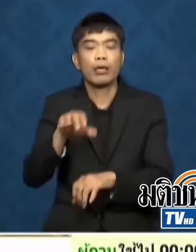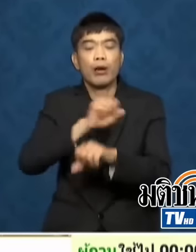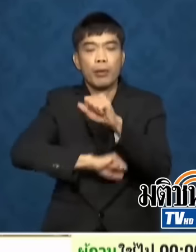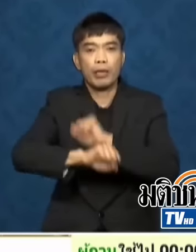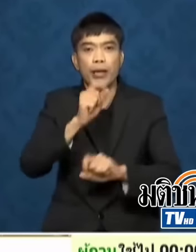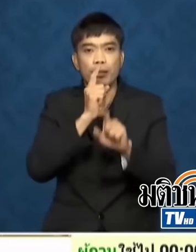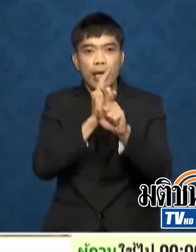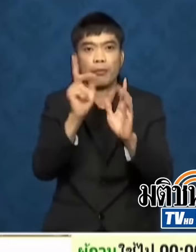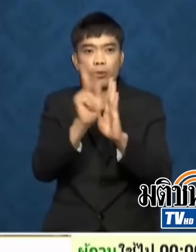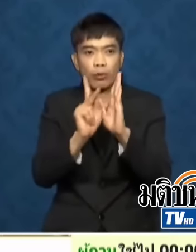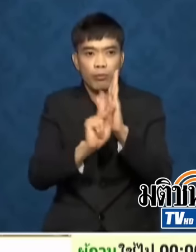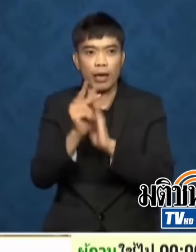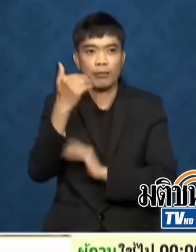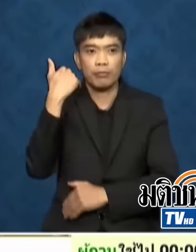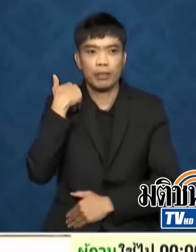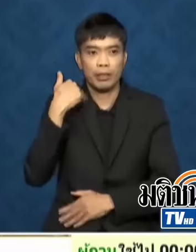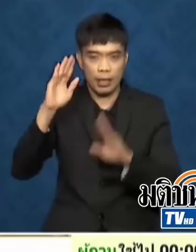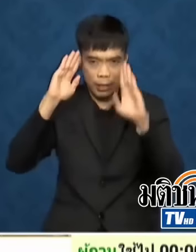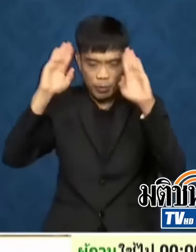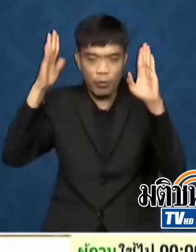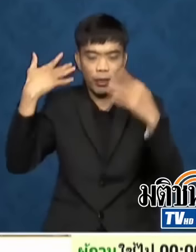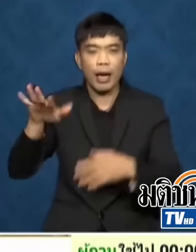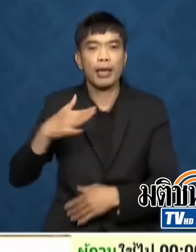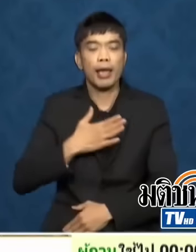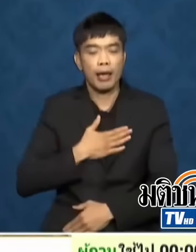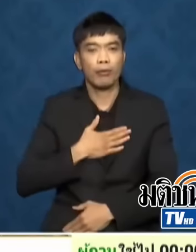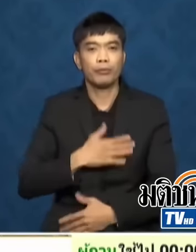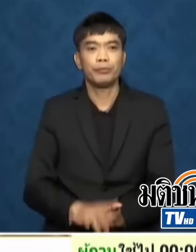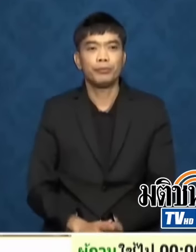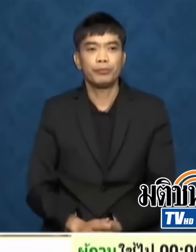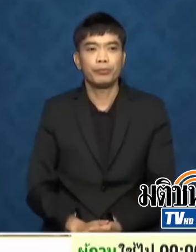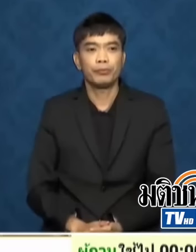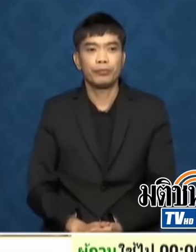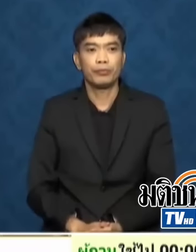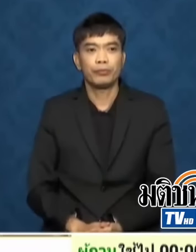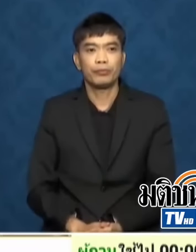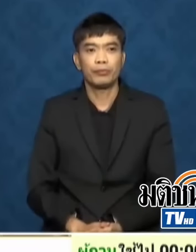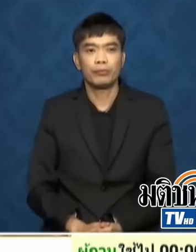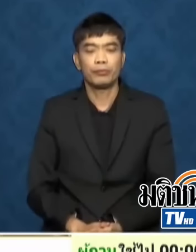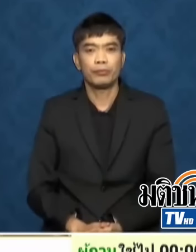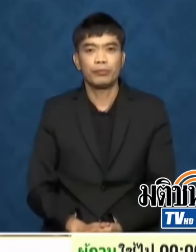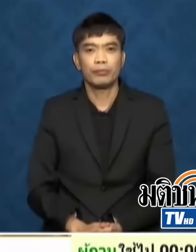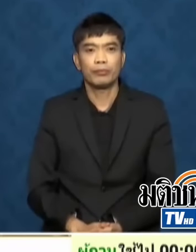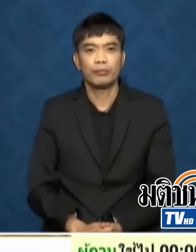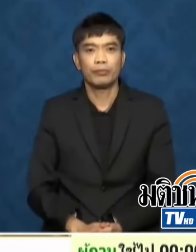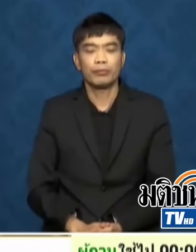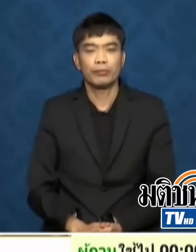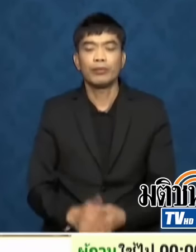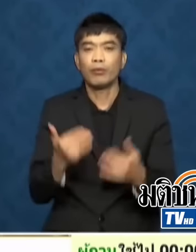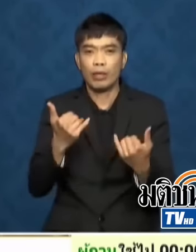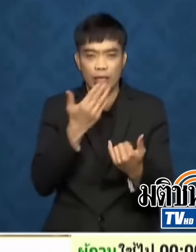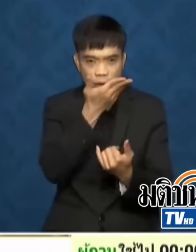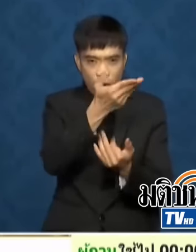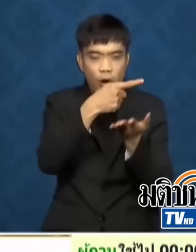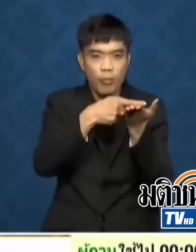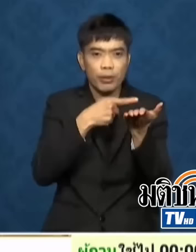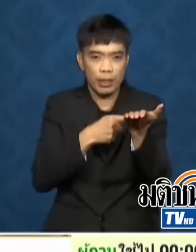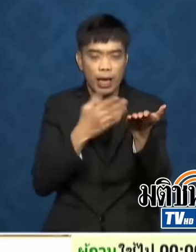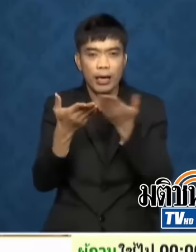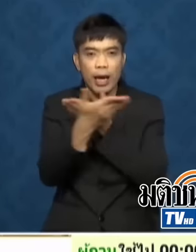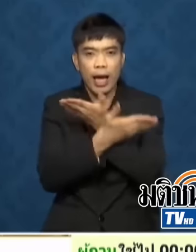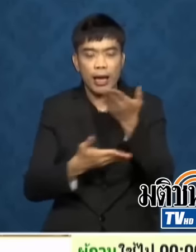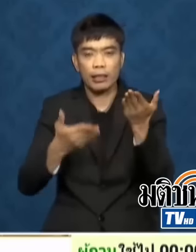ฎหมายต่อไปนะครับซึ่งเรื่องนี้เนี่ยเรามีประสบการณ์กันดีนะครับทีนี้ก่อนที่จะไปสู่เนื้อหาของผมหารือนิดเดียวท่านประธานครับจริงๆวันนี้ต้องชื่นชมท่านทวีสอดส่องนะ